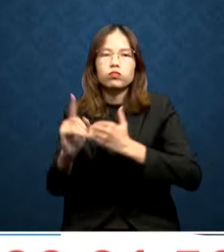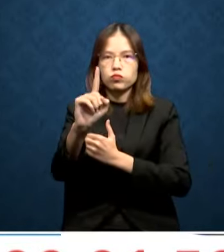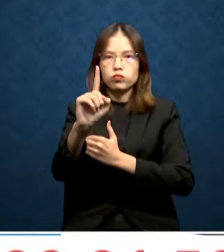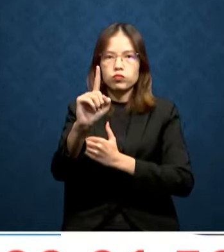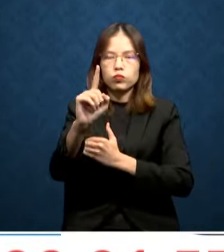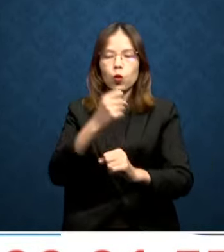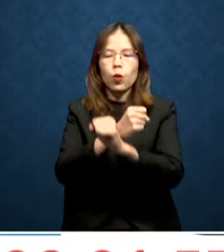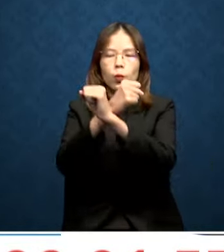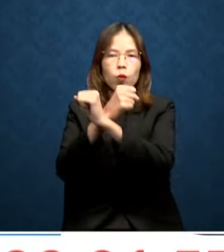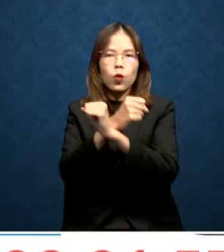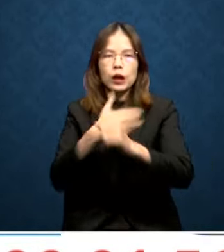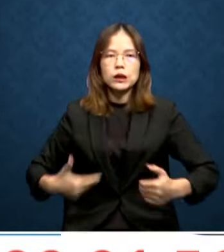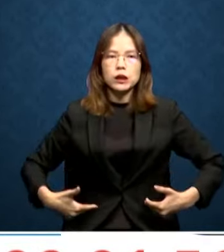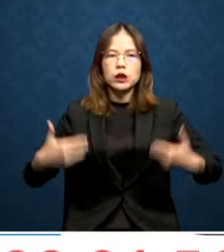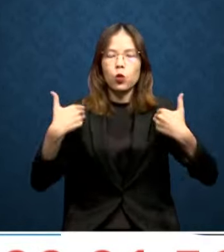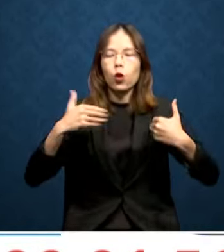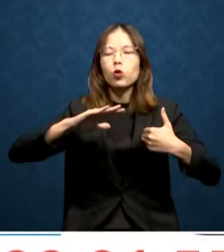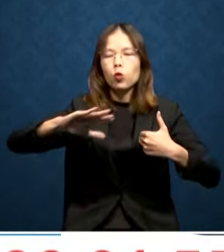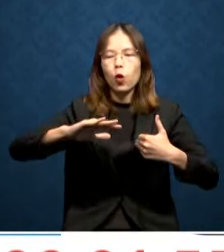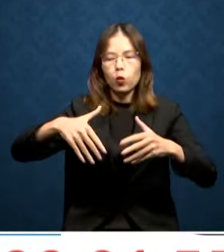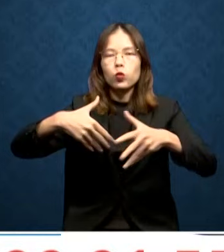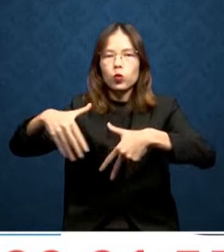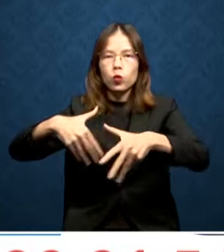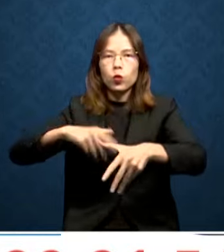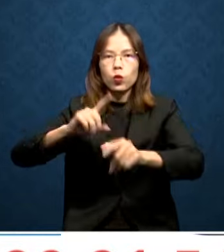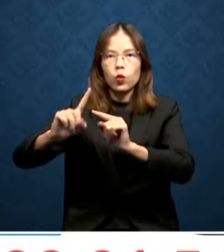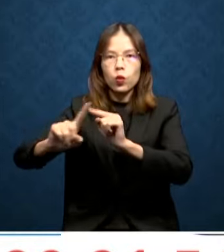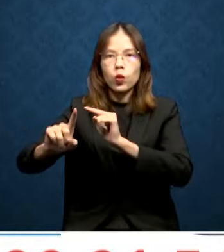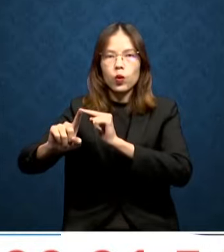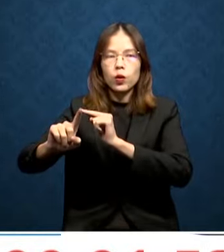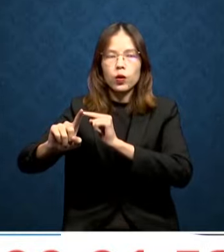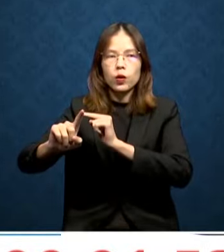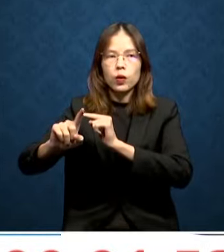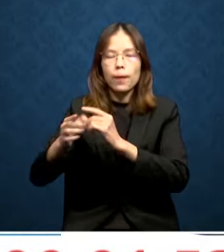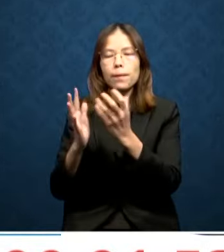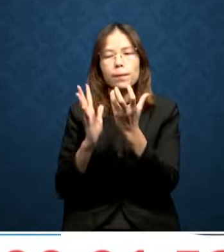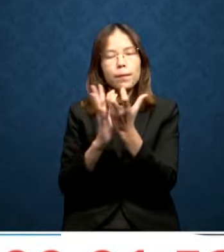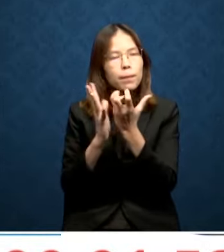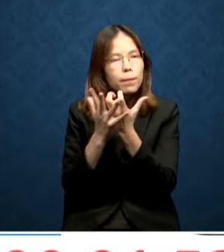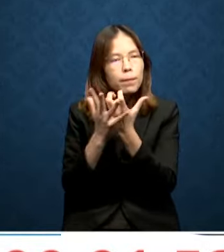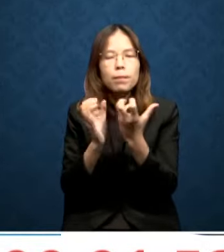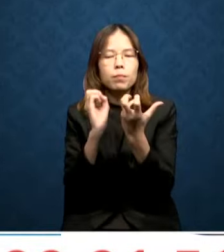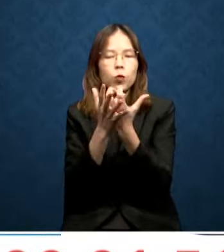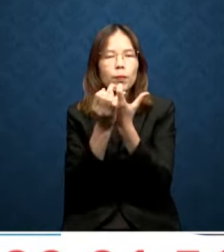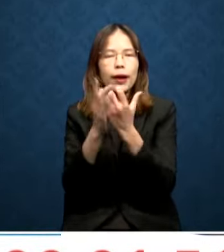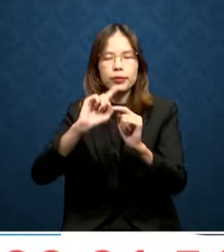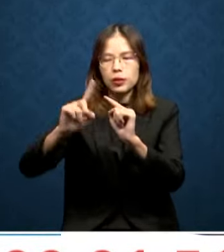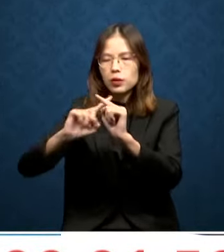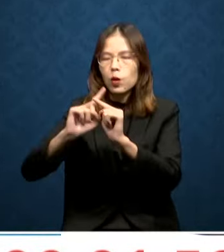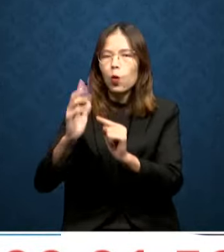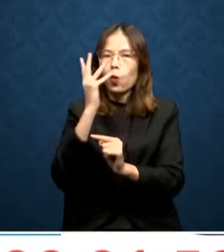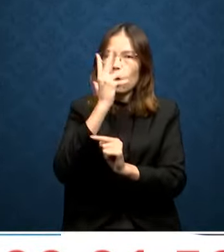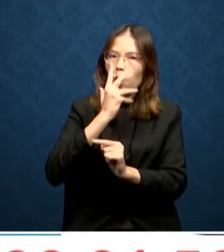ความปลอดภัยในชีวิตของผู้คนซึ่งพืชผักผลไม้เหล่าเสวย